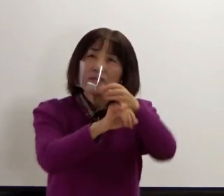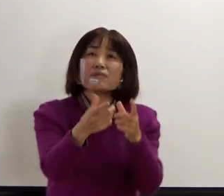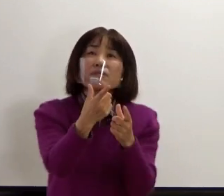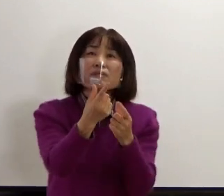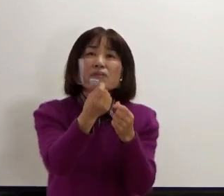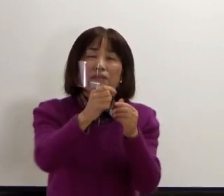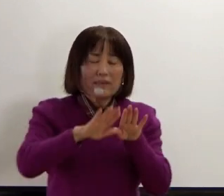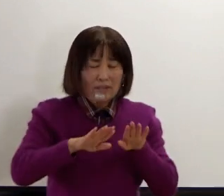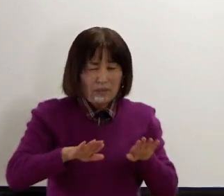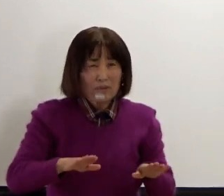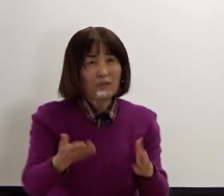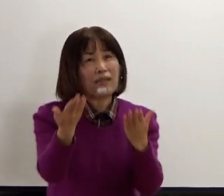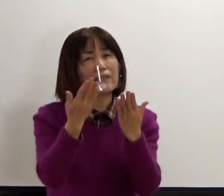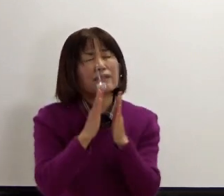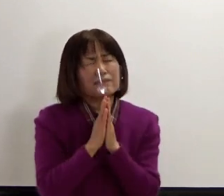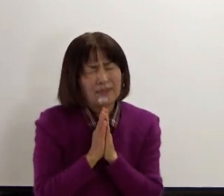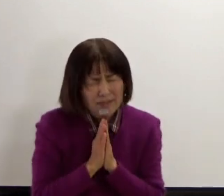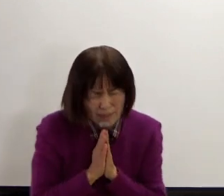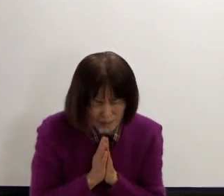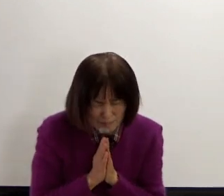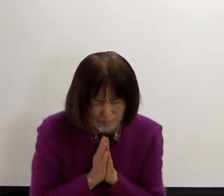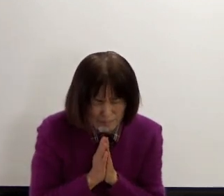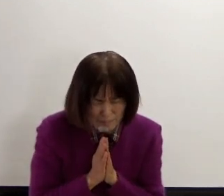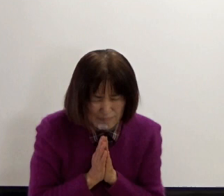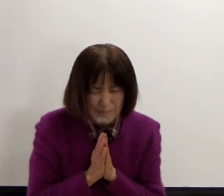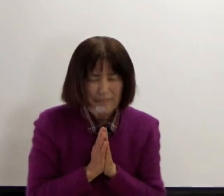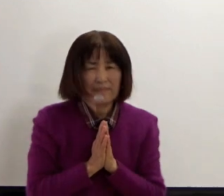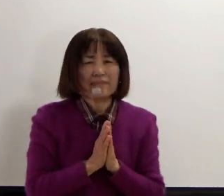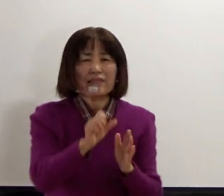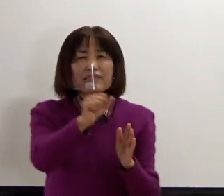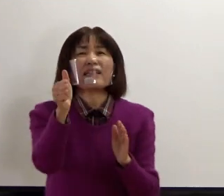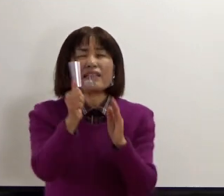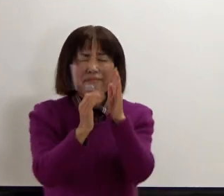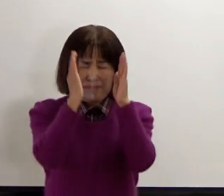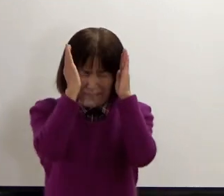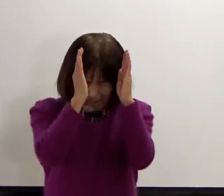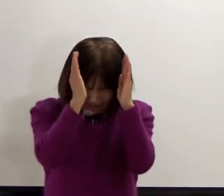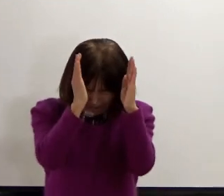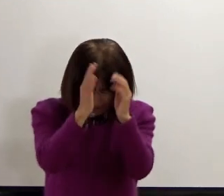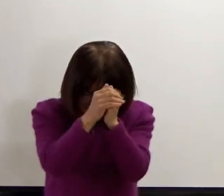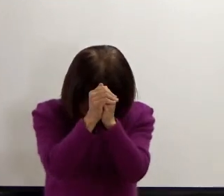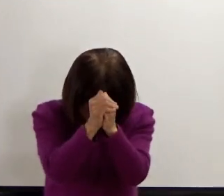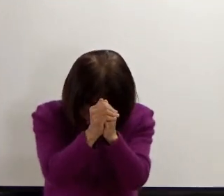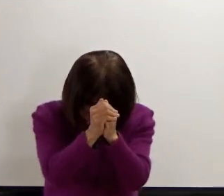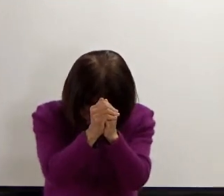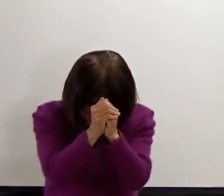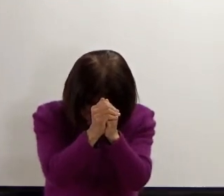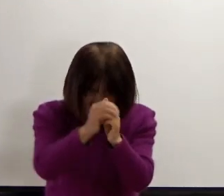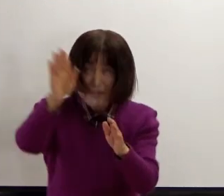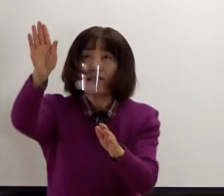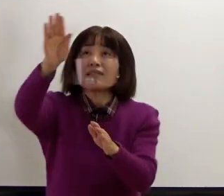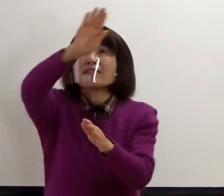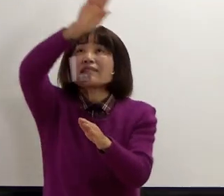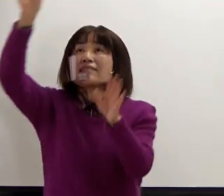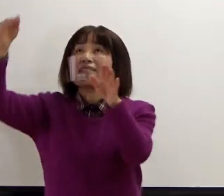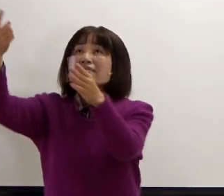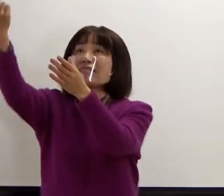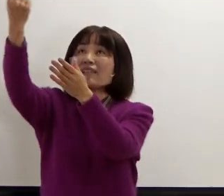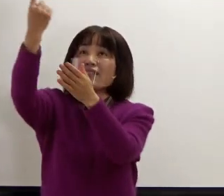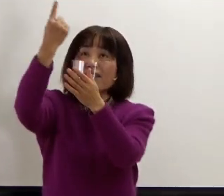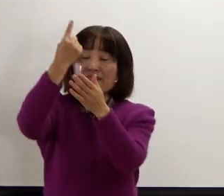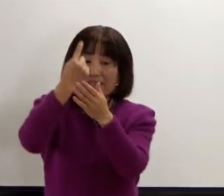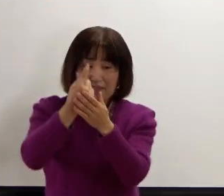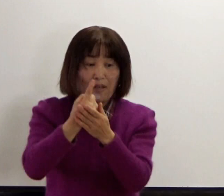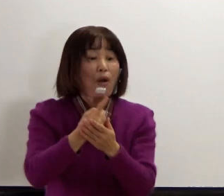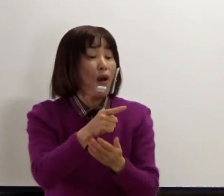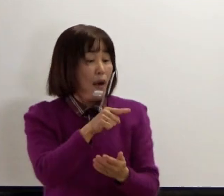で祈ったんだと思います。そこへ天使が現れて、あなたの祈りは聞き入れられたというわけですね。ま